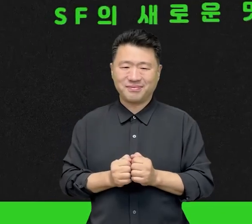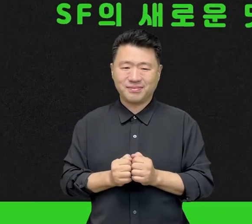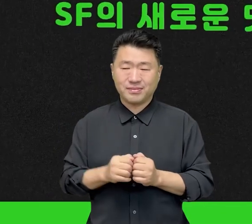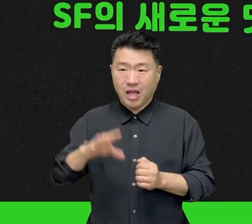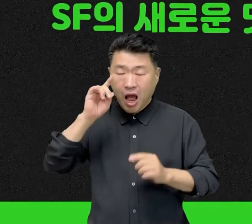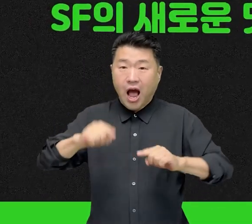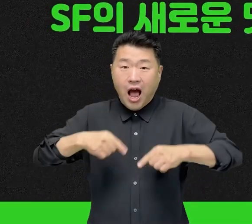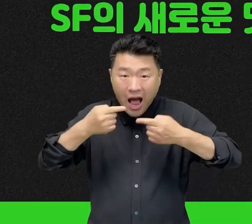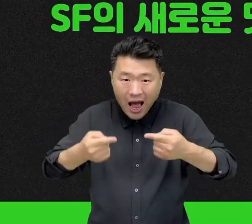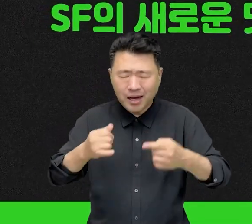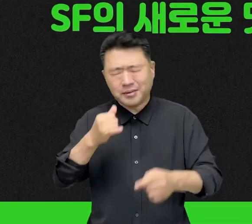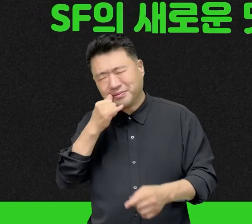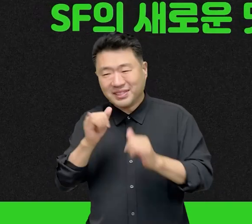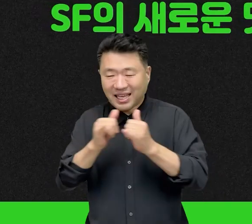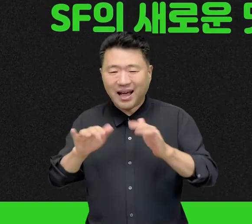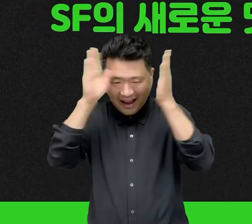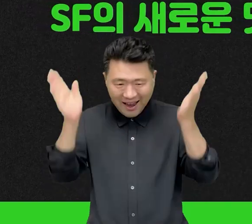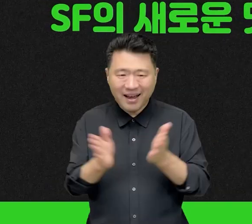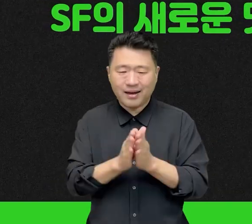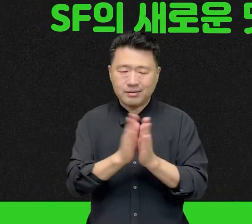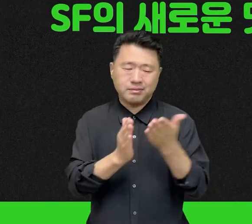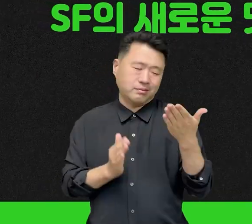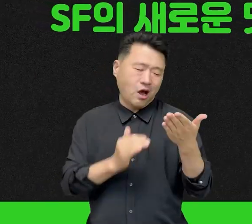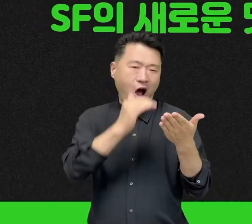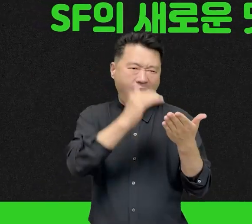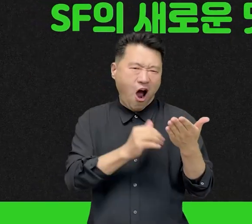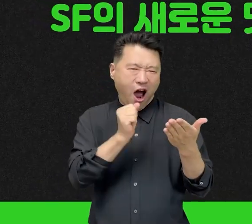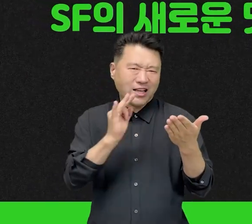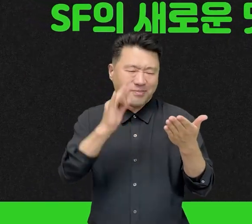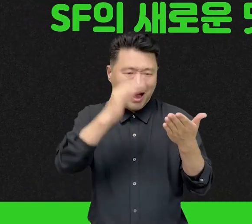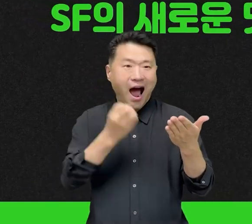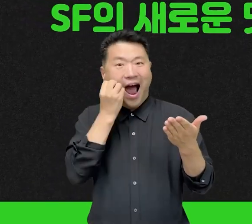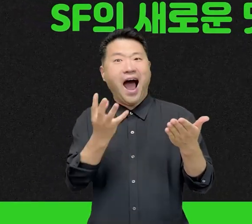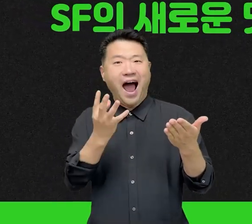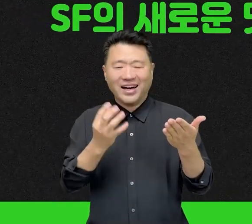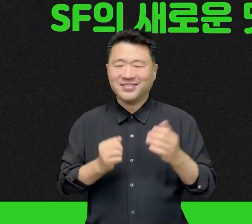입문자부터 마니아까지 한 권으로 만나는 SF의 새로운 맛.